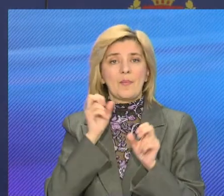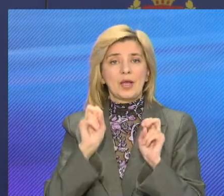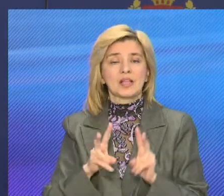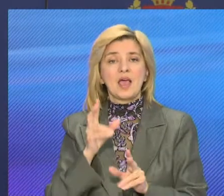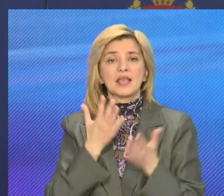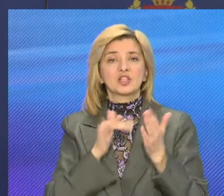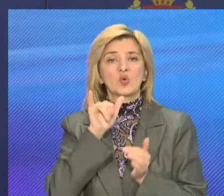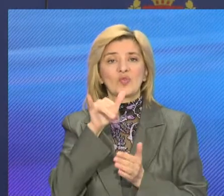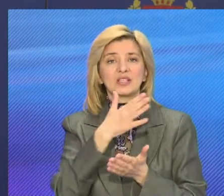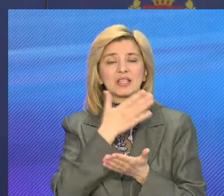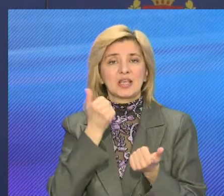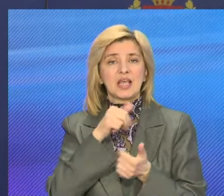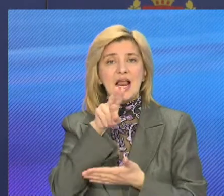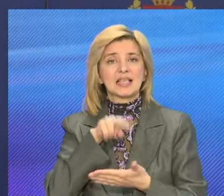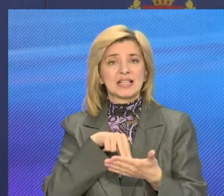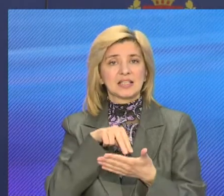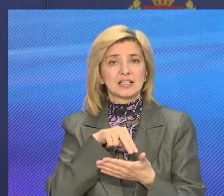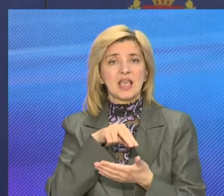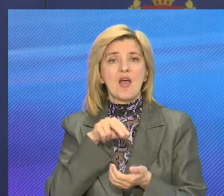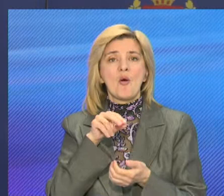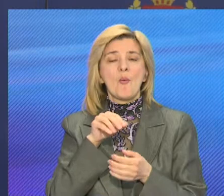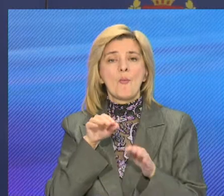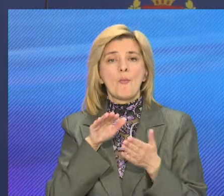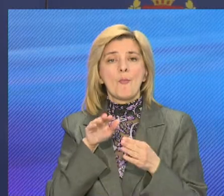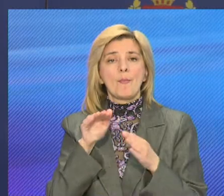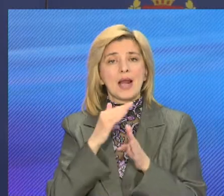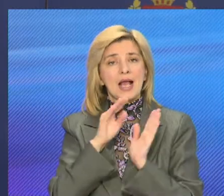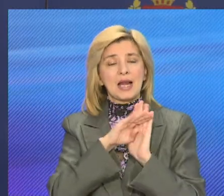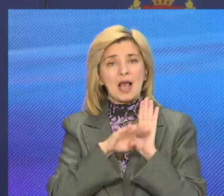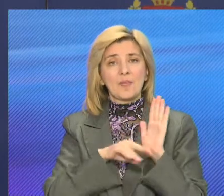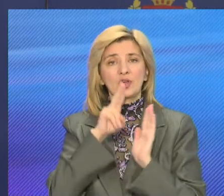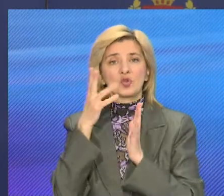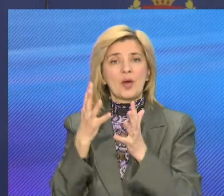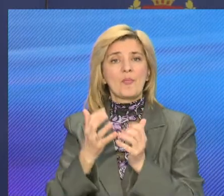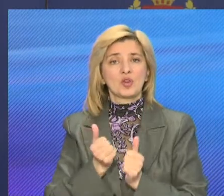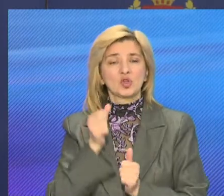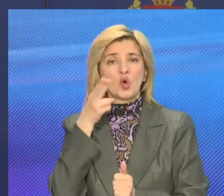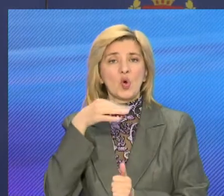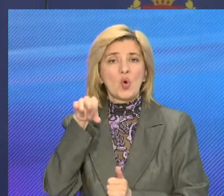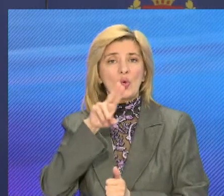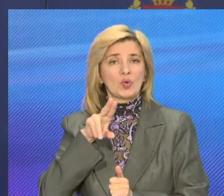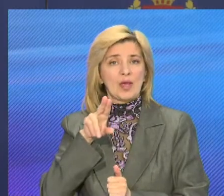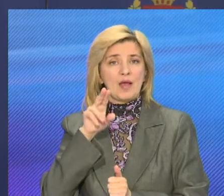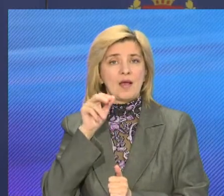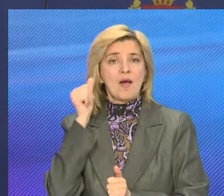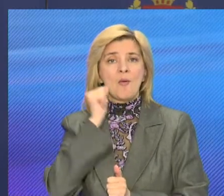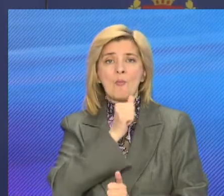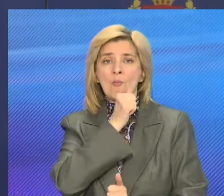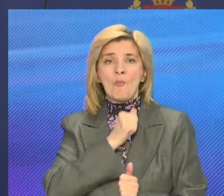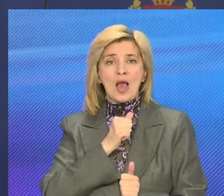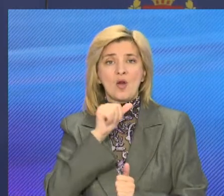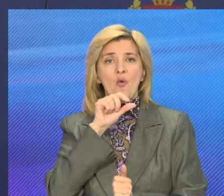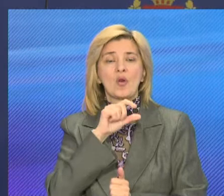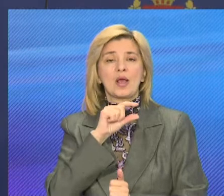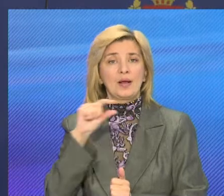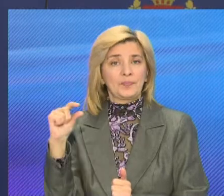нелицензионное программное обеспечение, да, кто-то получил, допустим, код-пароль от вашего ящика электронной почты, он